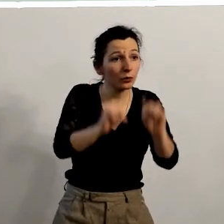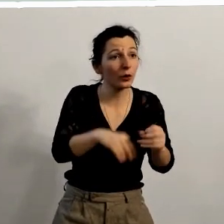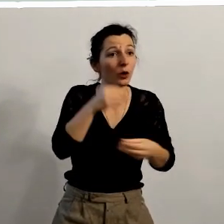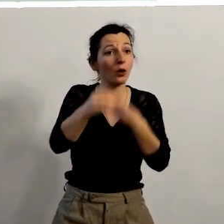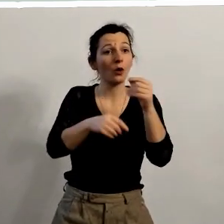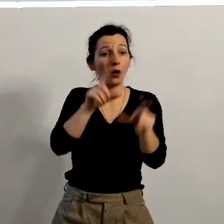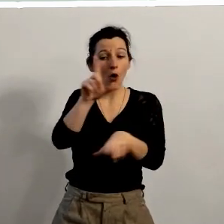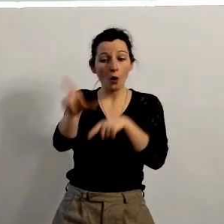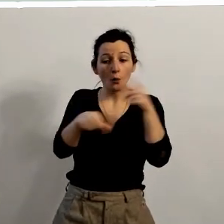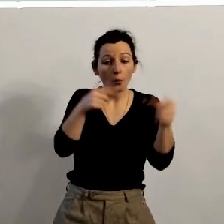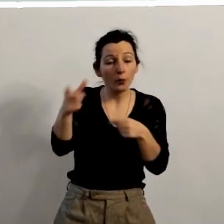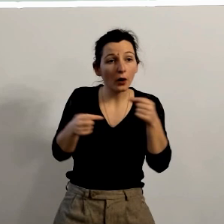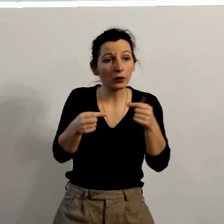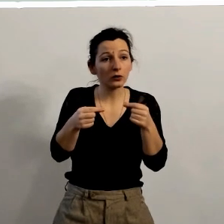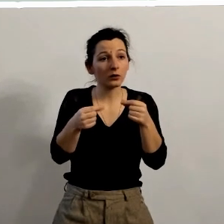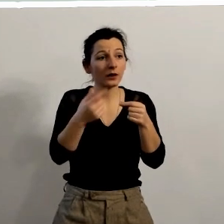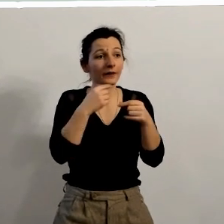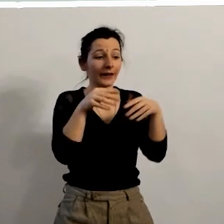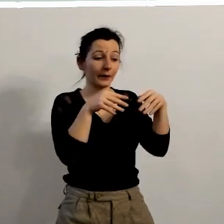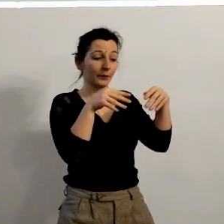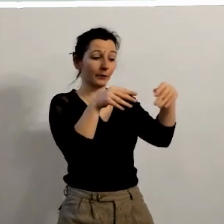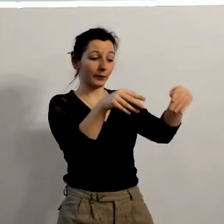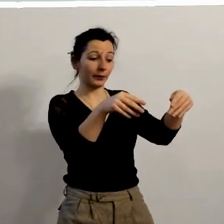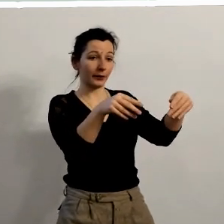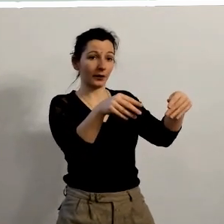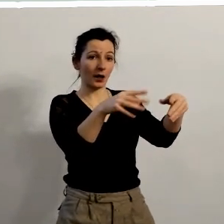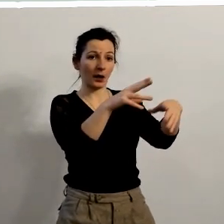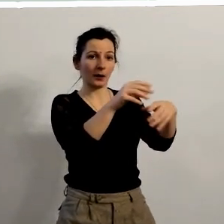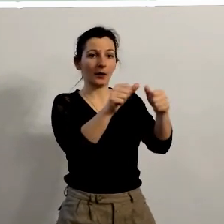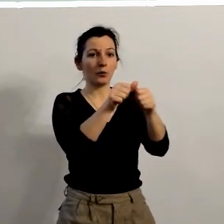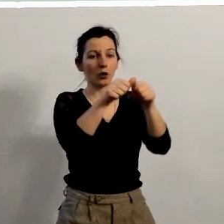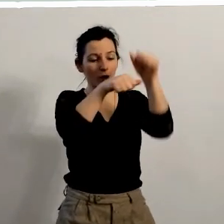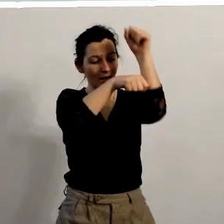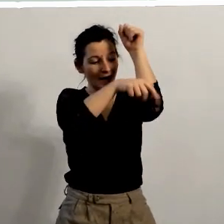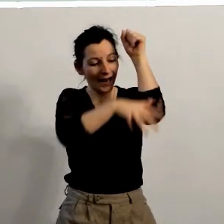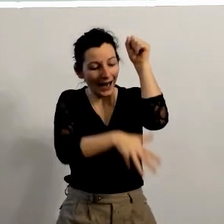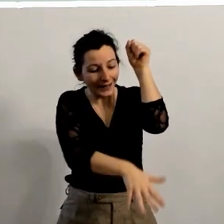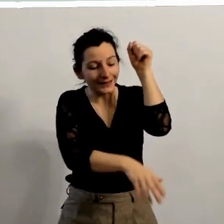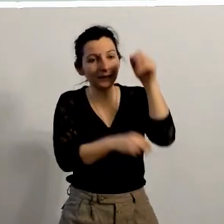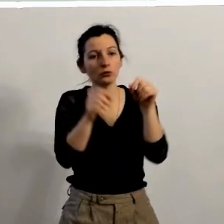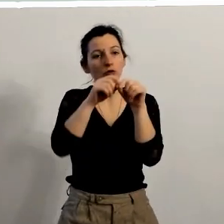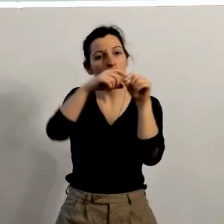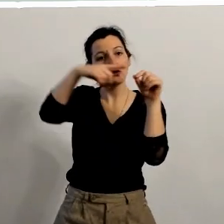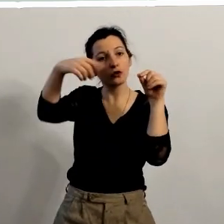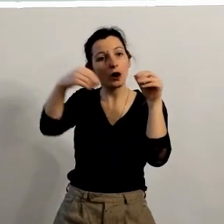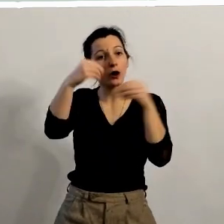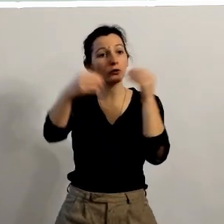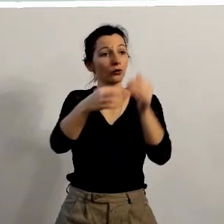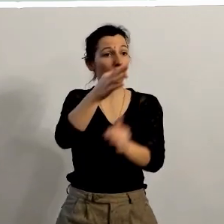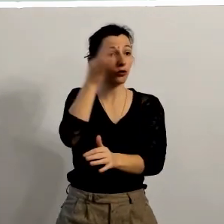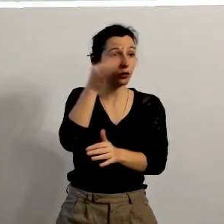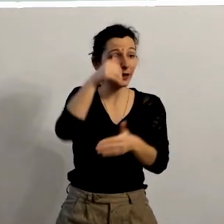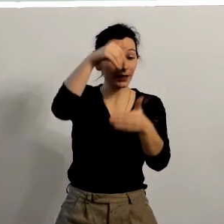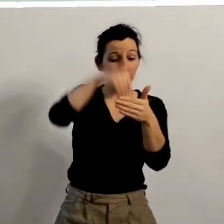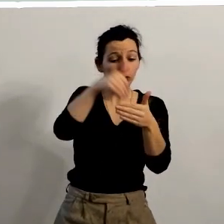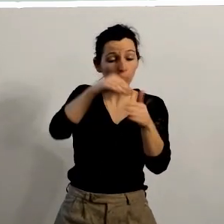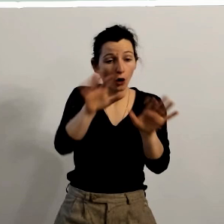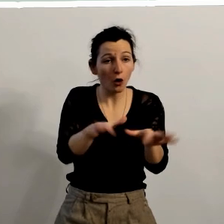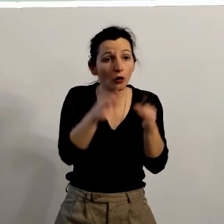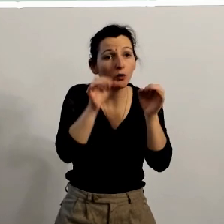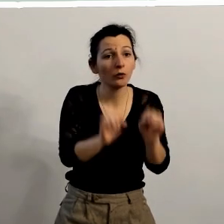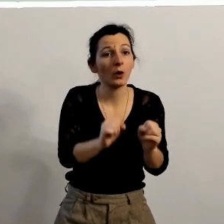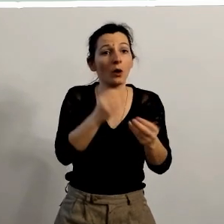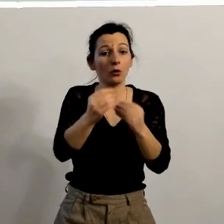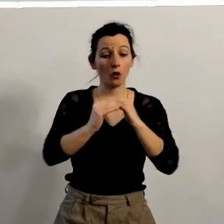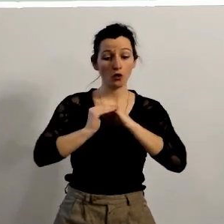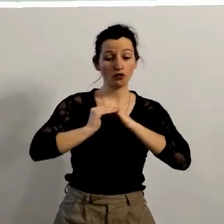aussi, il y a un transfert de pesticides, soit vers les racines ou soit vers les feuilles ou les fruits. Les sols aussi,